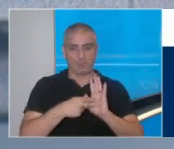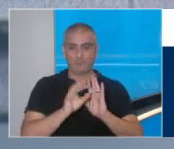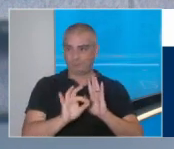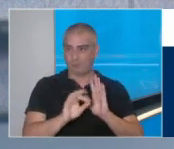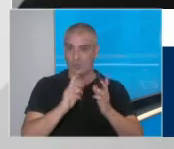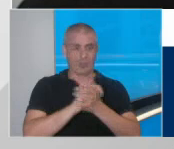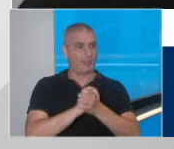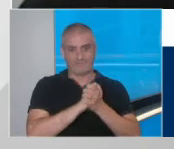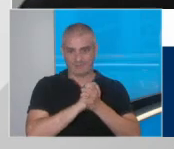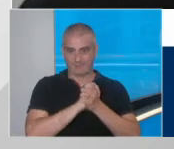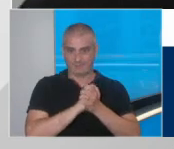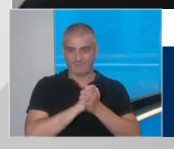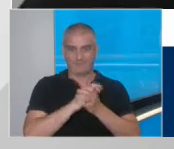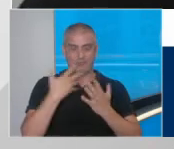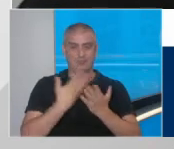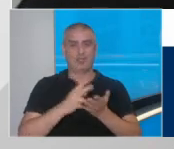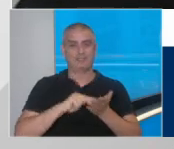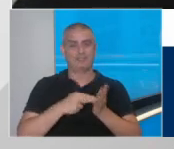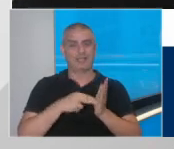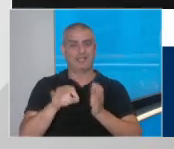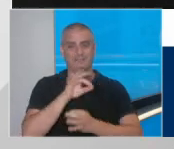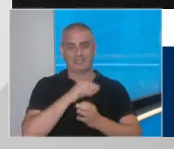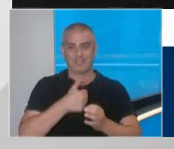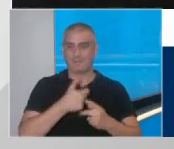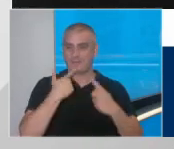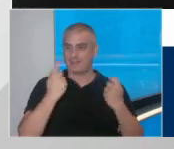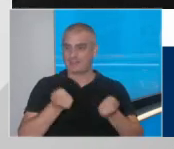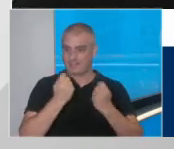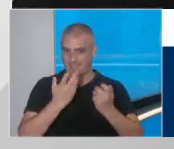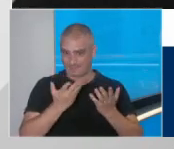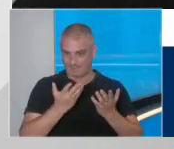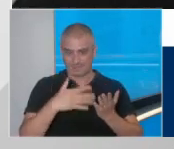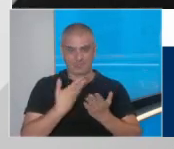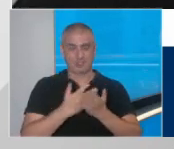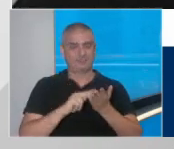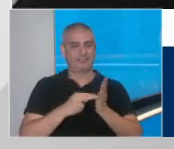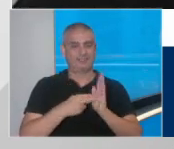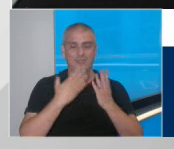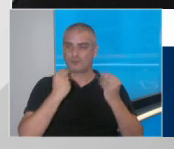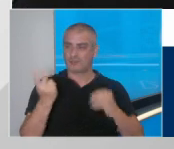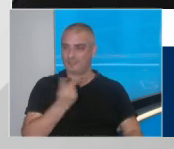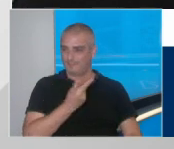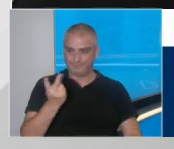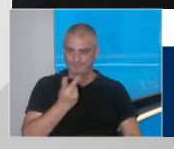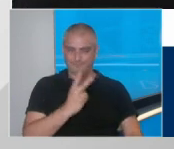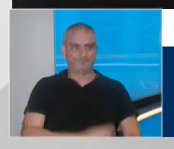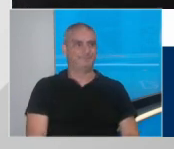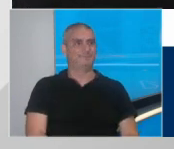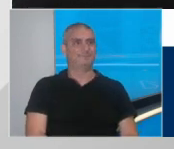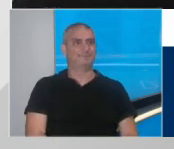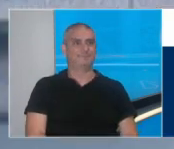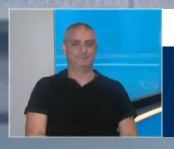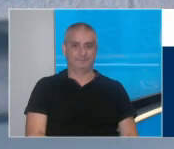שלו. חברים, נילי רייכמן, יועצת לאסטרטגיה הציבורית, מנהלת קמפיינים, איתן זלגר, יועצת אסטרטגית. תודה רבה לשניכם. להתראות,